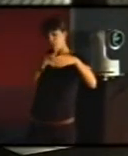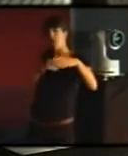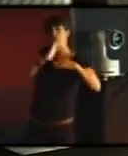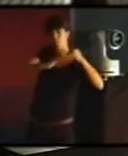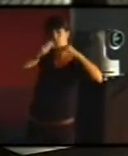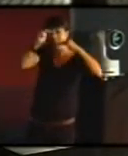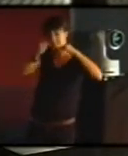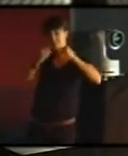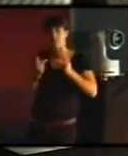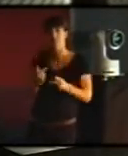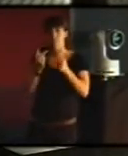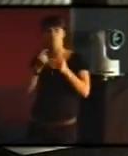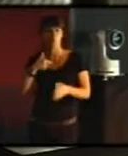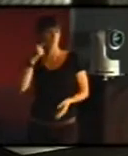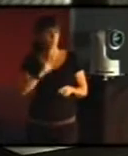est